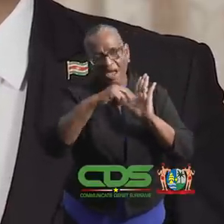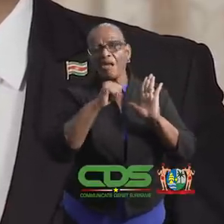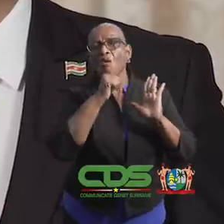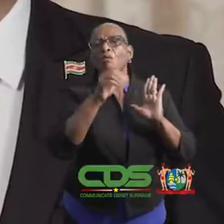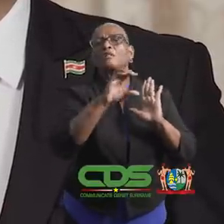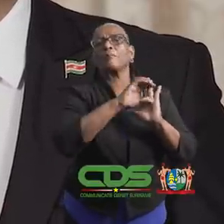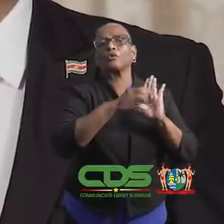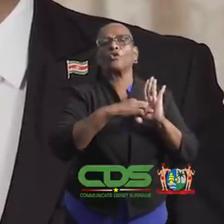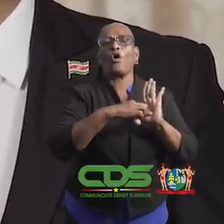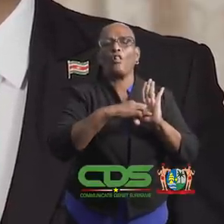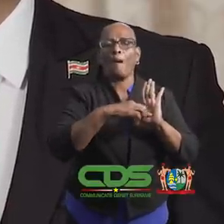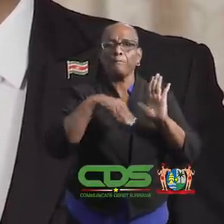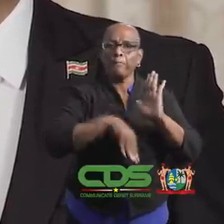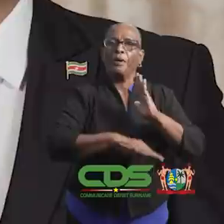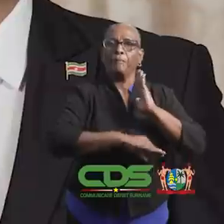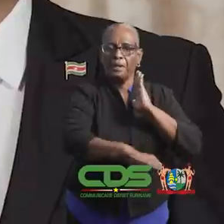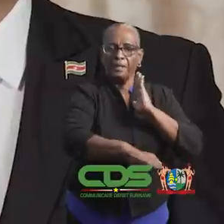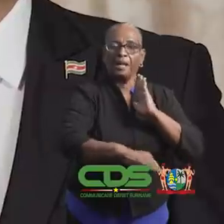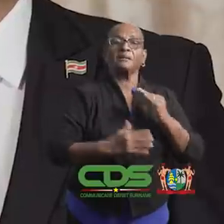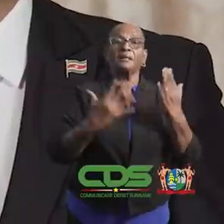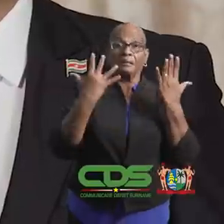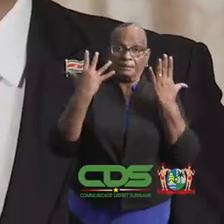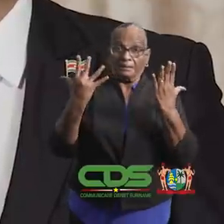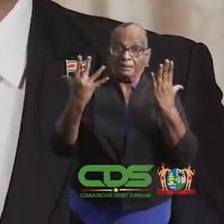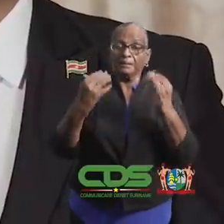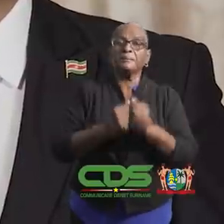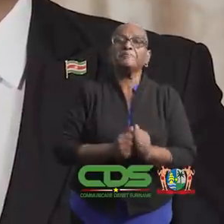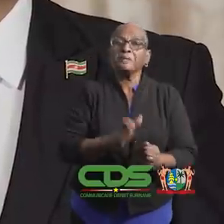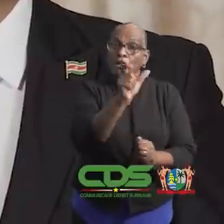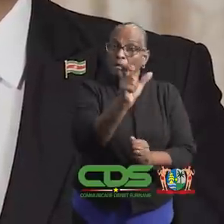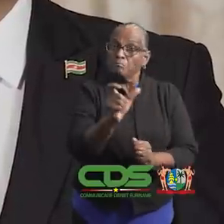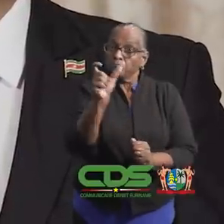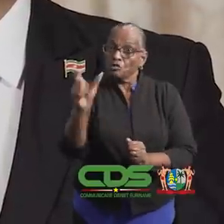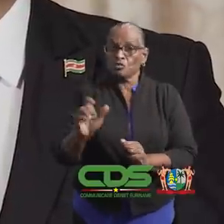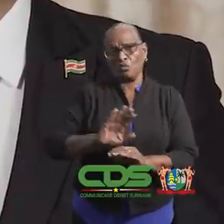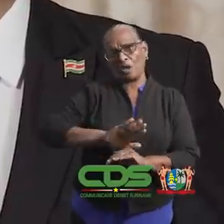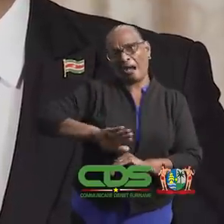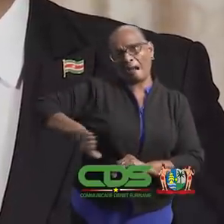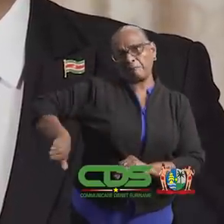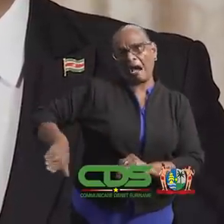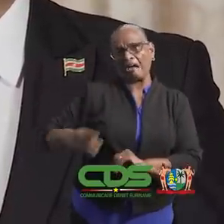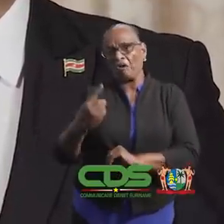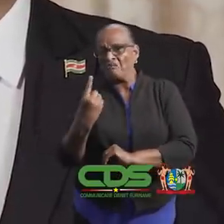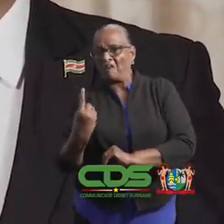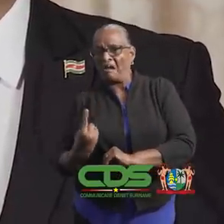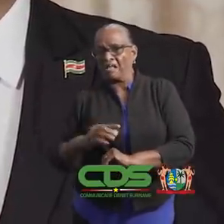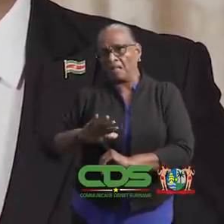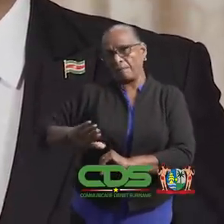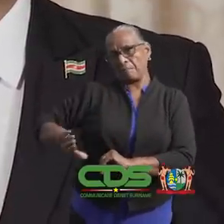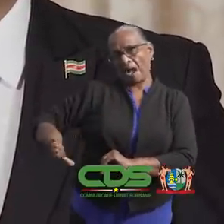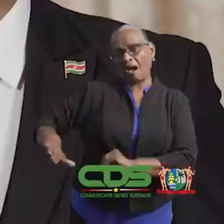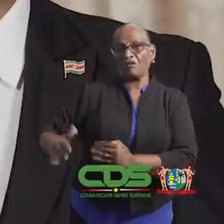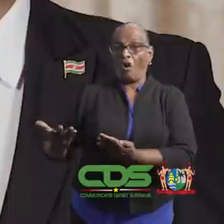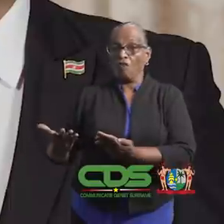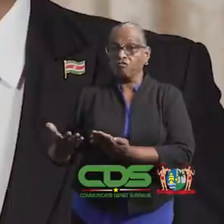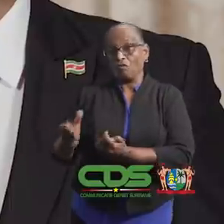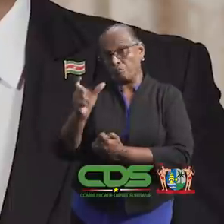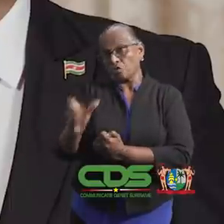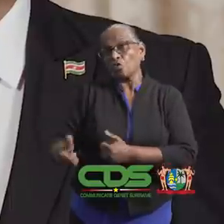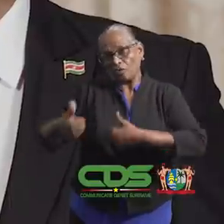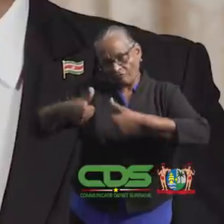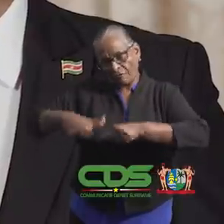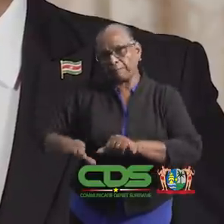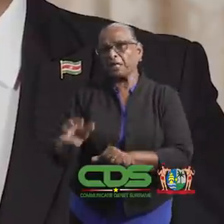luchtvaartprotocollen. Maatregel 10. Personen in quarantaine of isolatie, maar ook personen die verplicht thuis